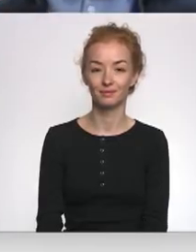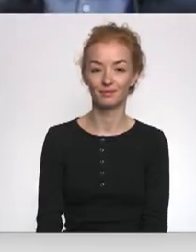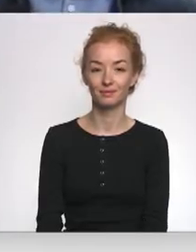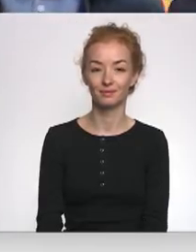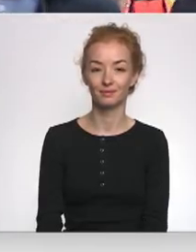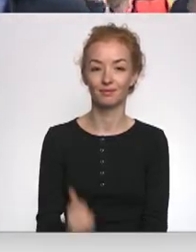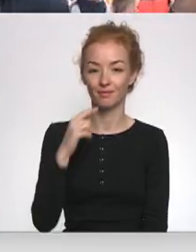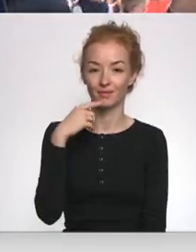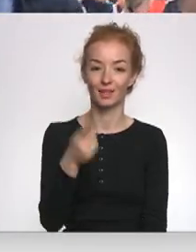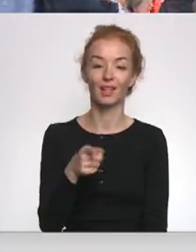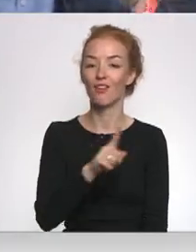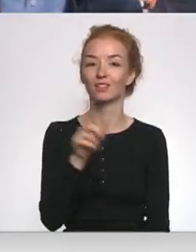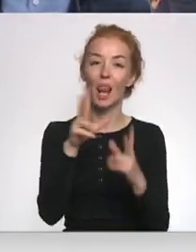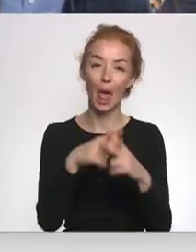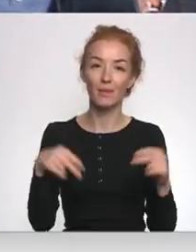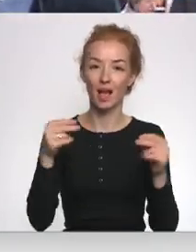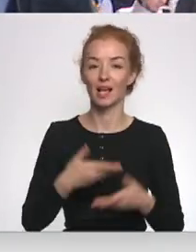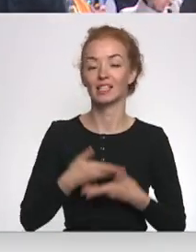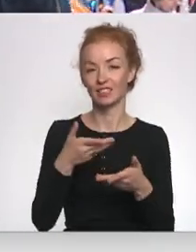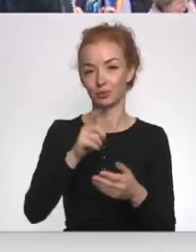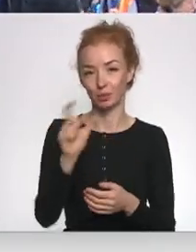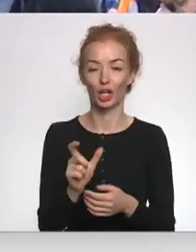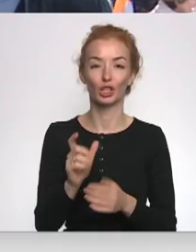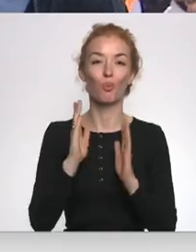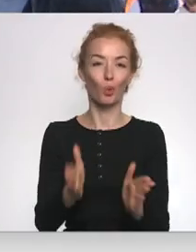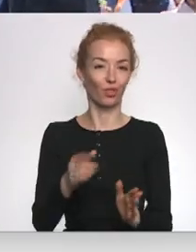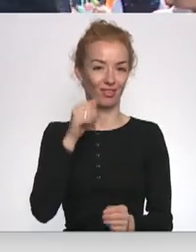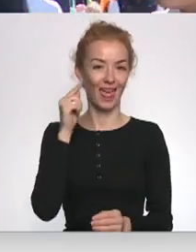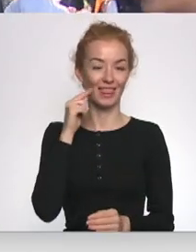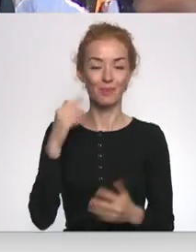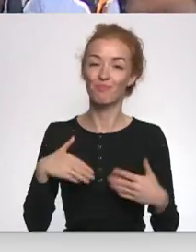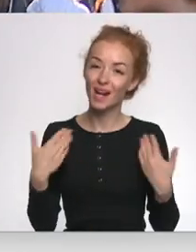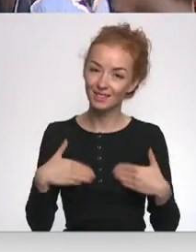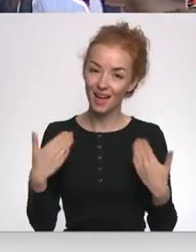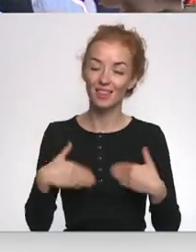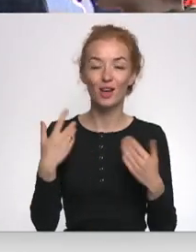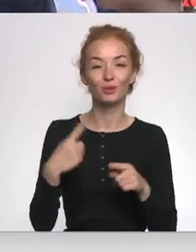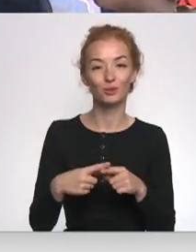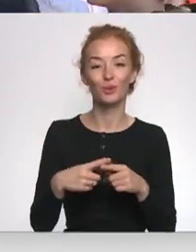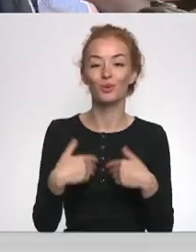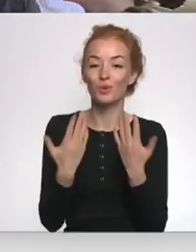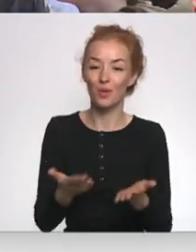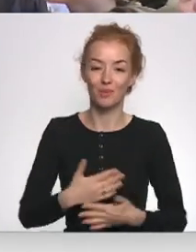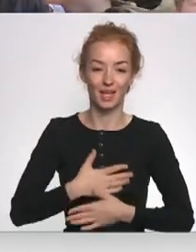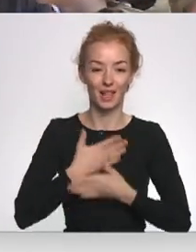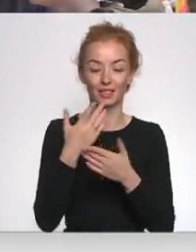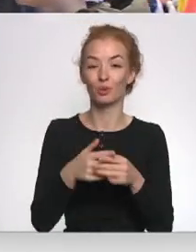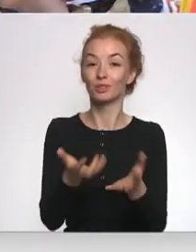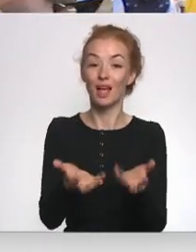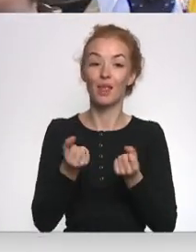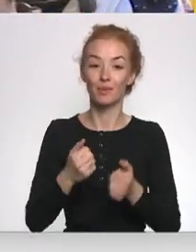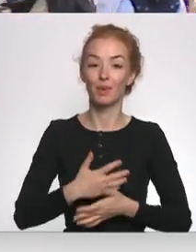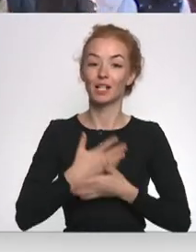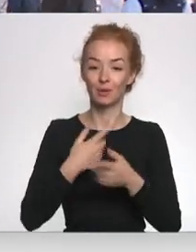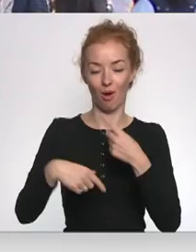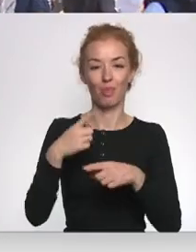Tādi laimīgākie dzīves brīži ir būt tētim, priecāties, dot mīlestību un saņemt mīlestību